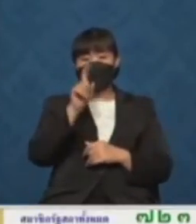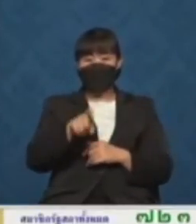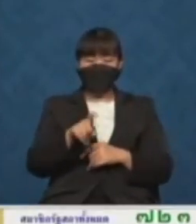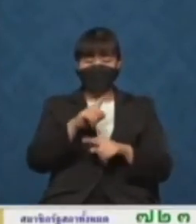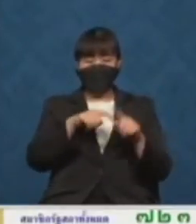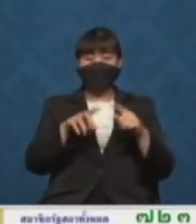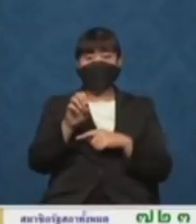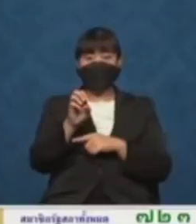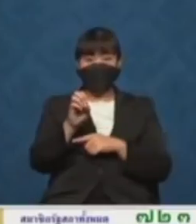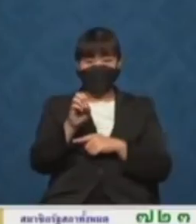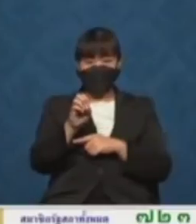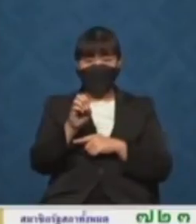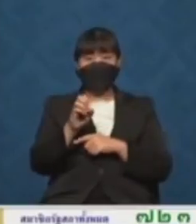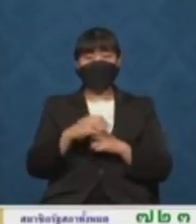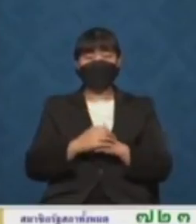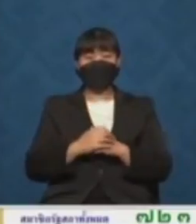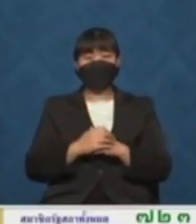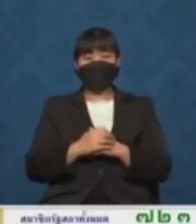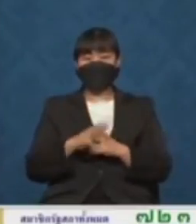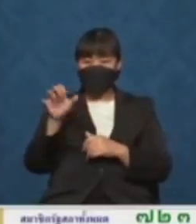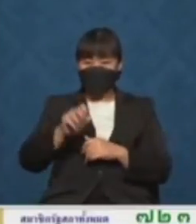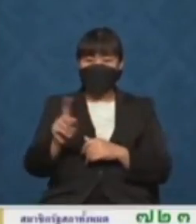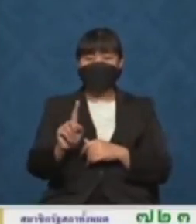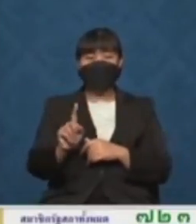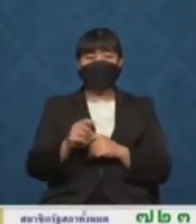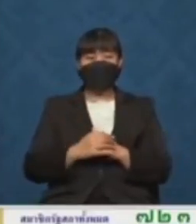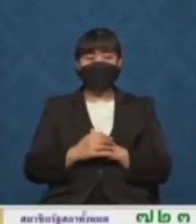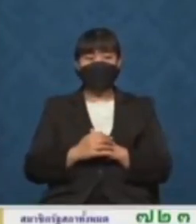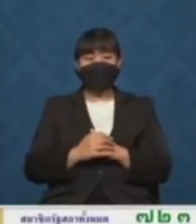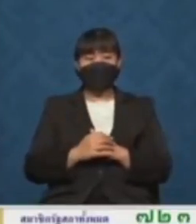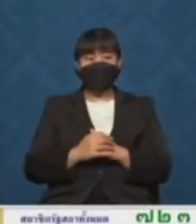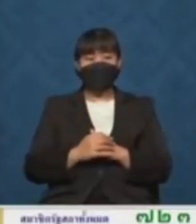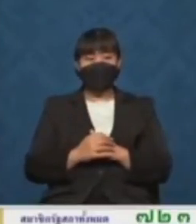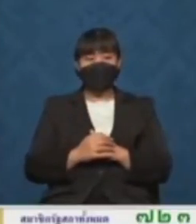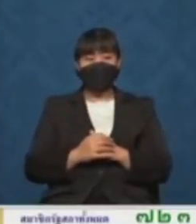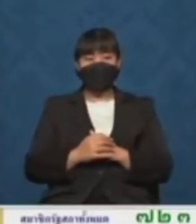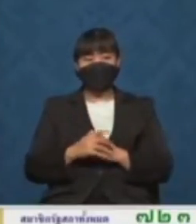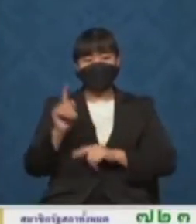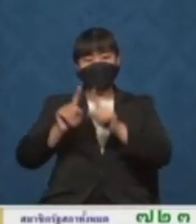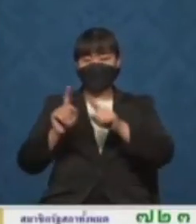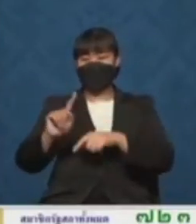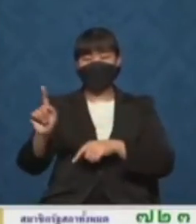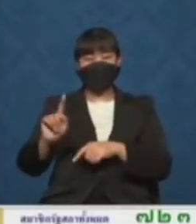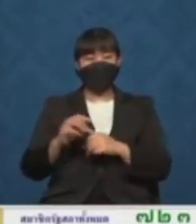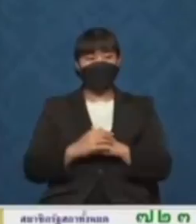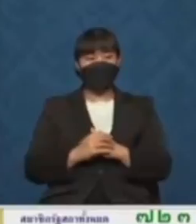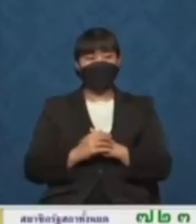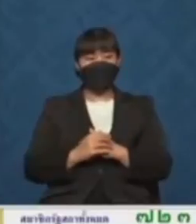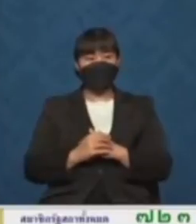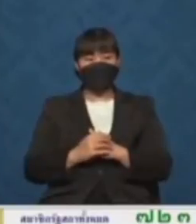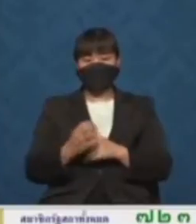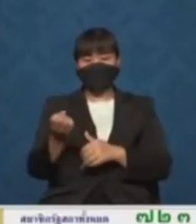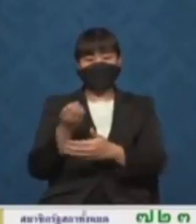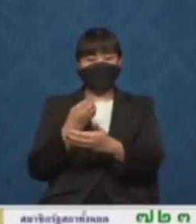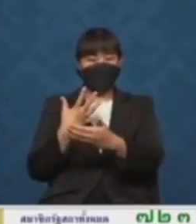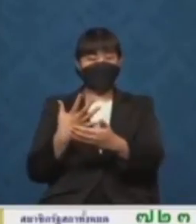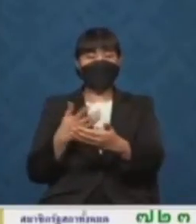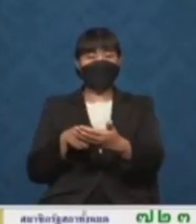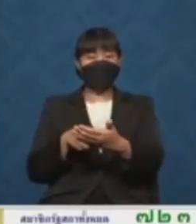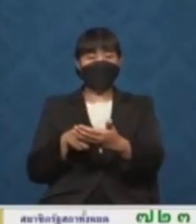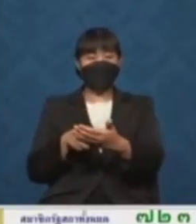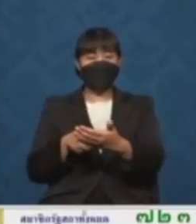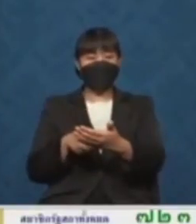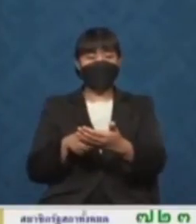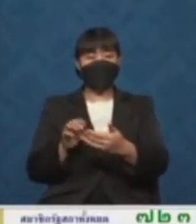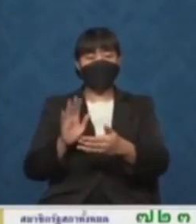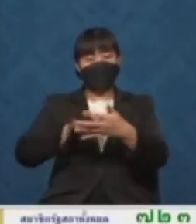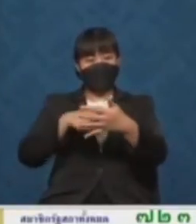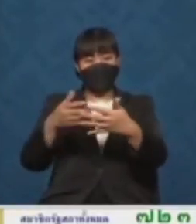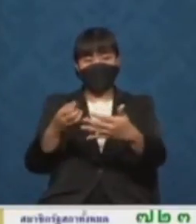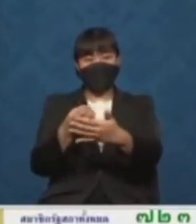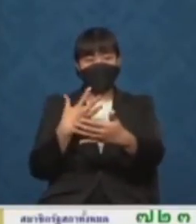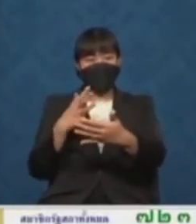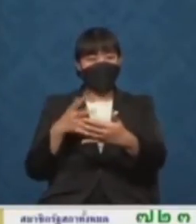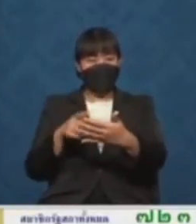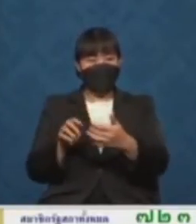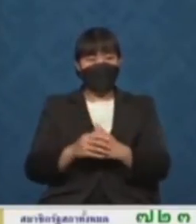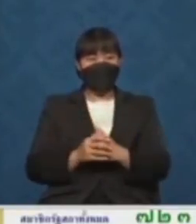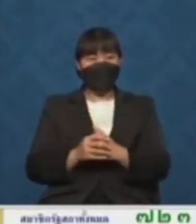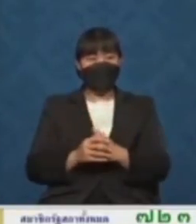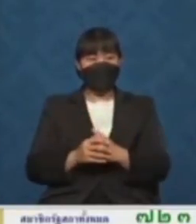า